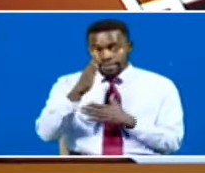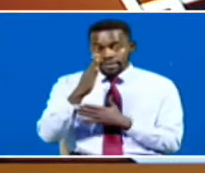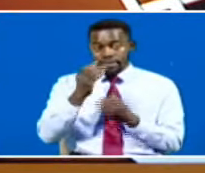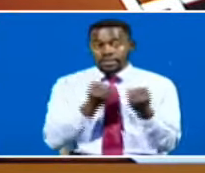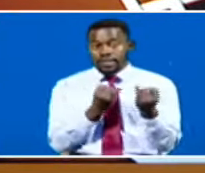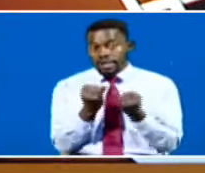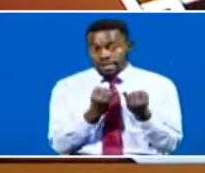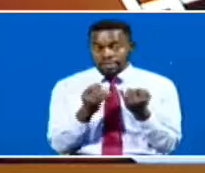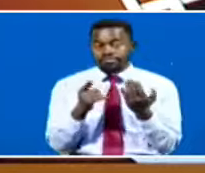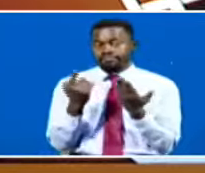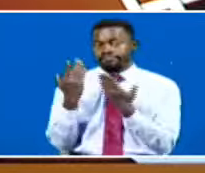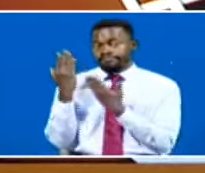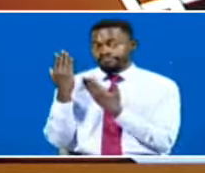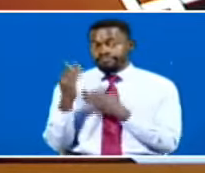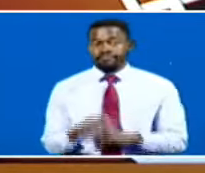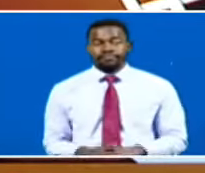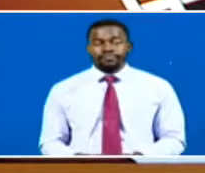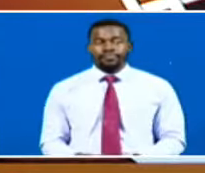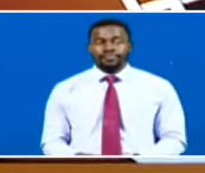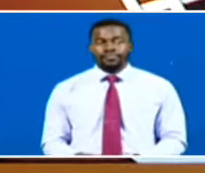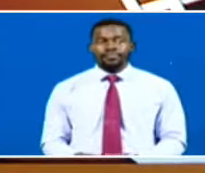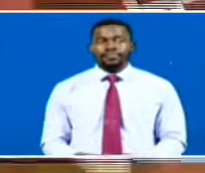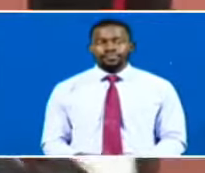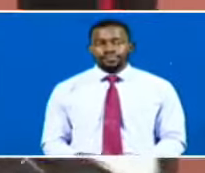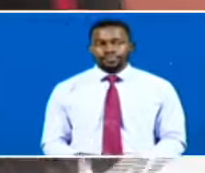wetu Ivy Terry anaarifu zaidi.